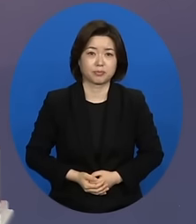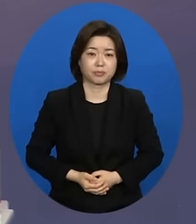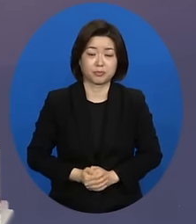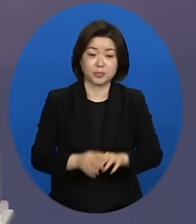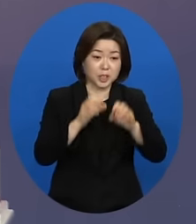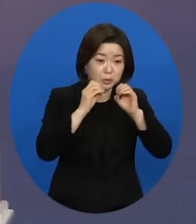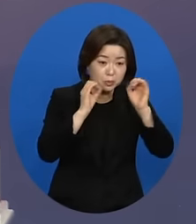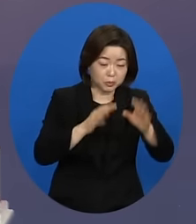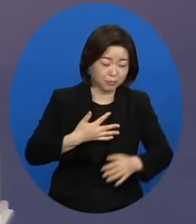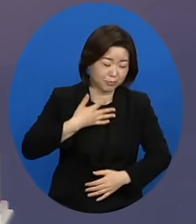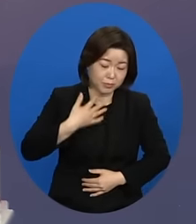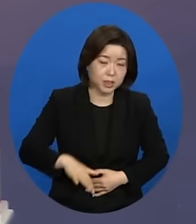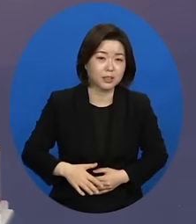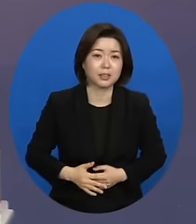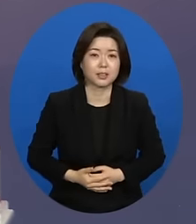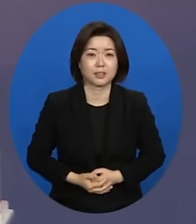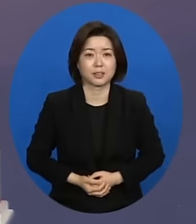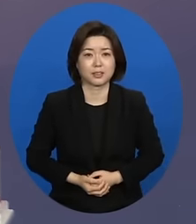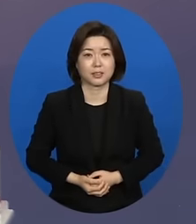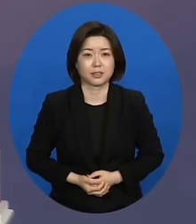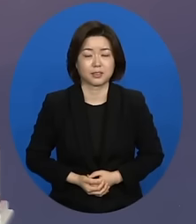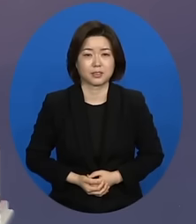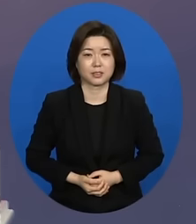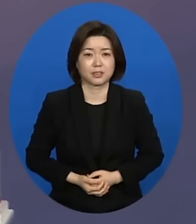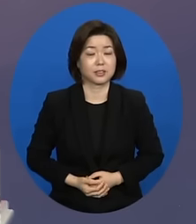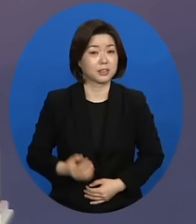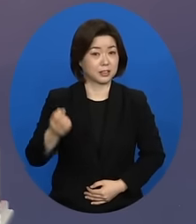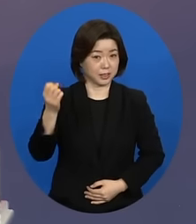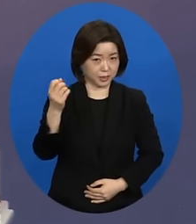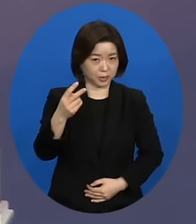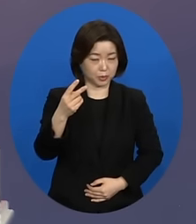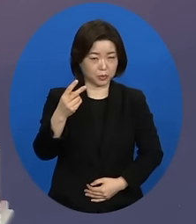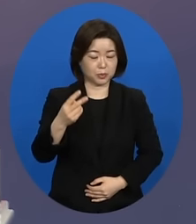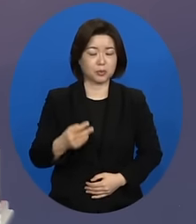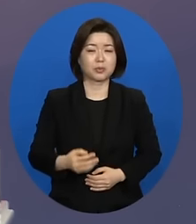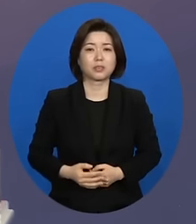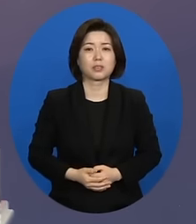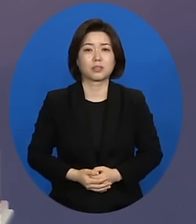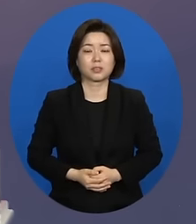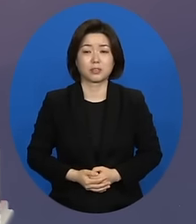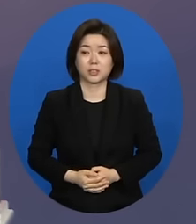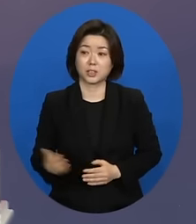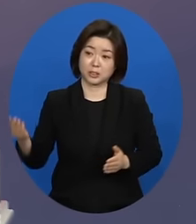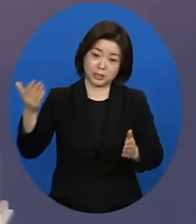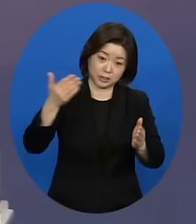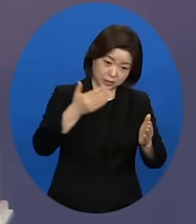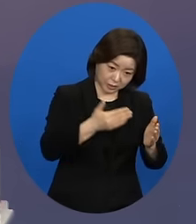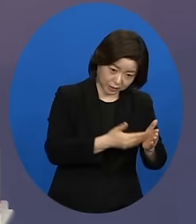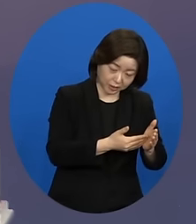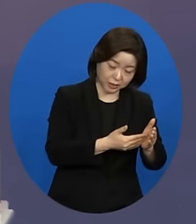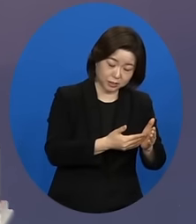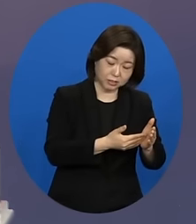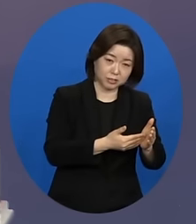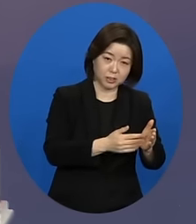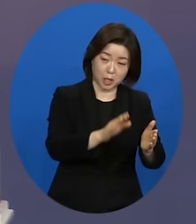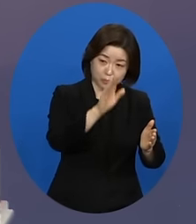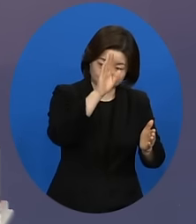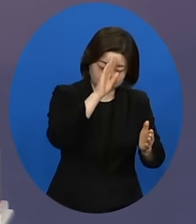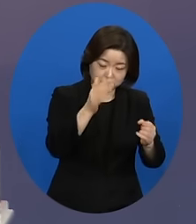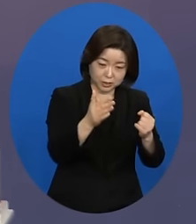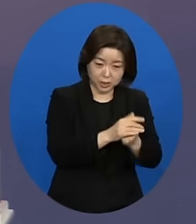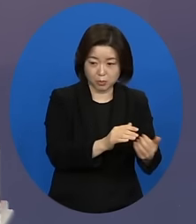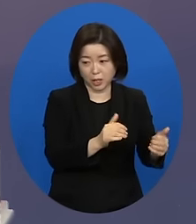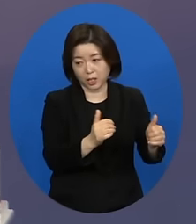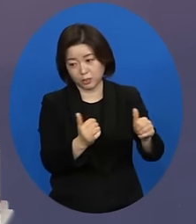전도도 해본 일이 없고요. 그리고 그는 죽어 갑니다. If